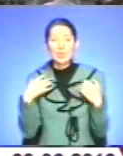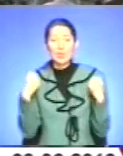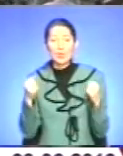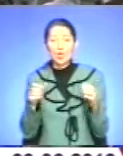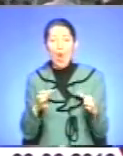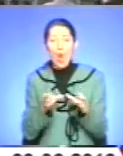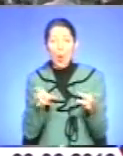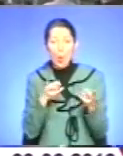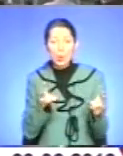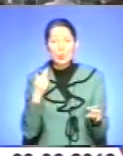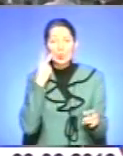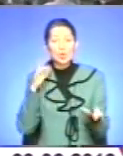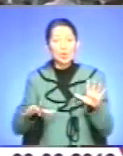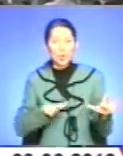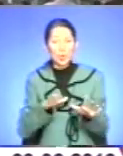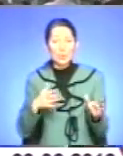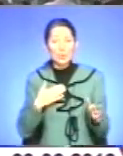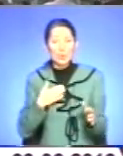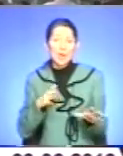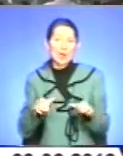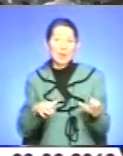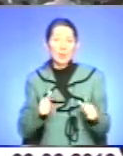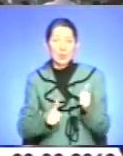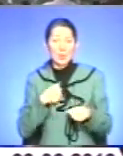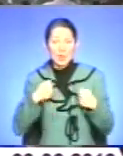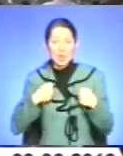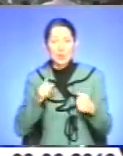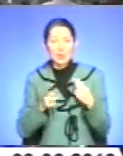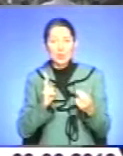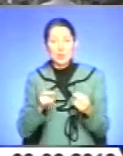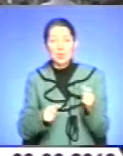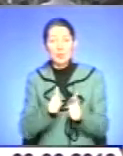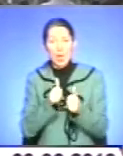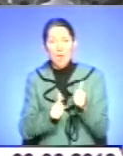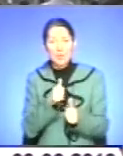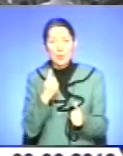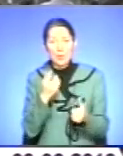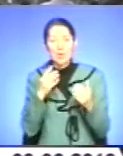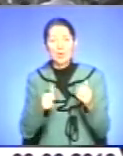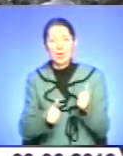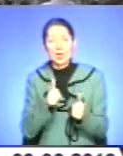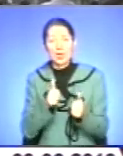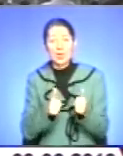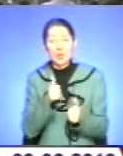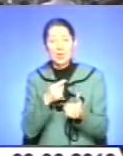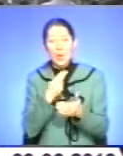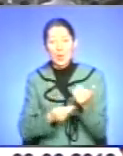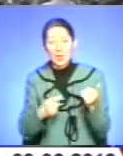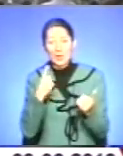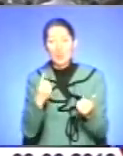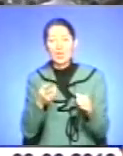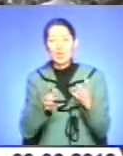менше ми намагаємося якось з ними бодатися, як то кажуть. Хоча перший матч ми і програли з великим рахунком 2-8, якщо